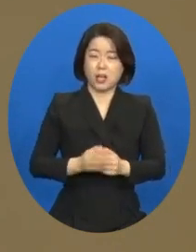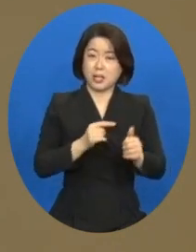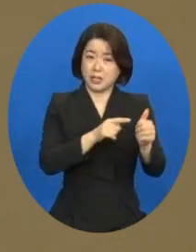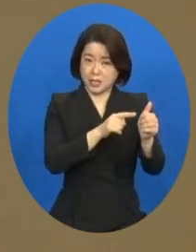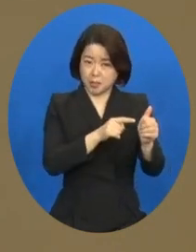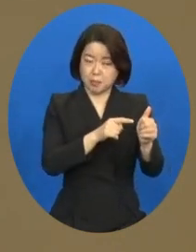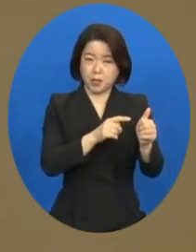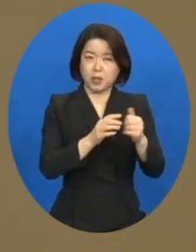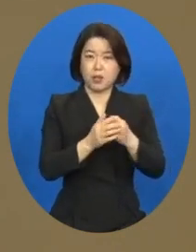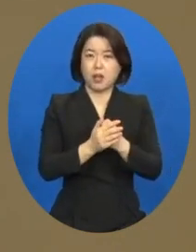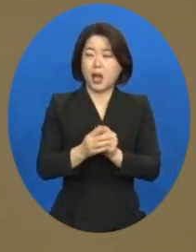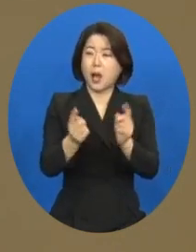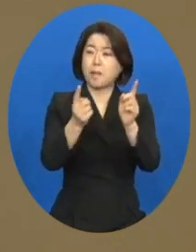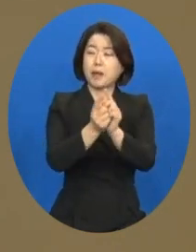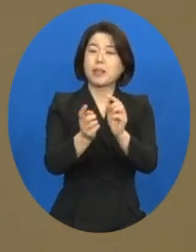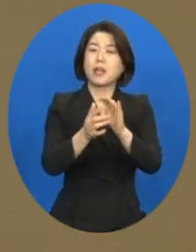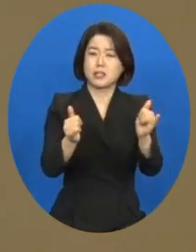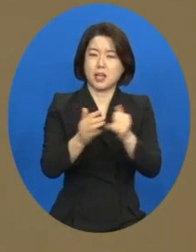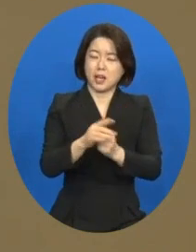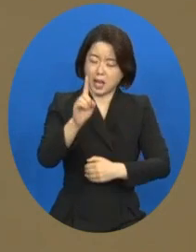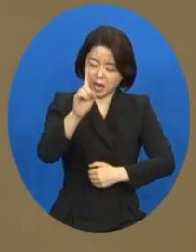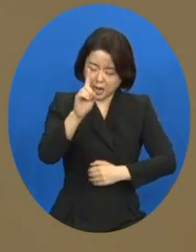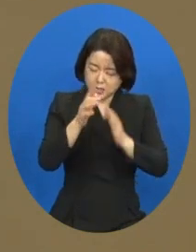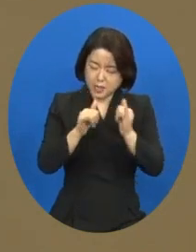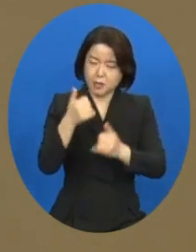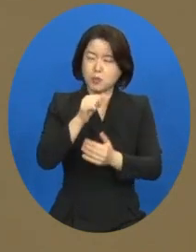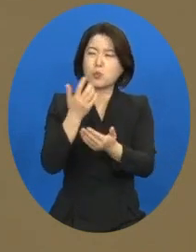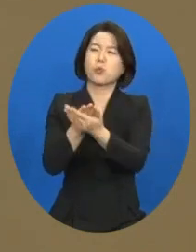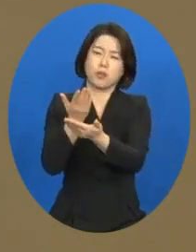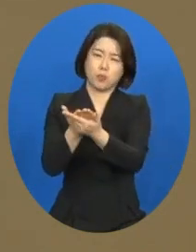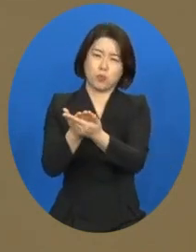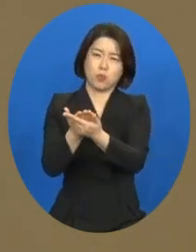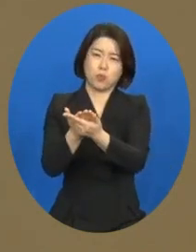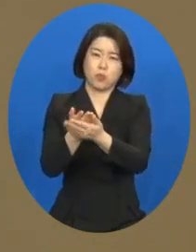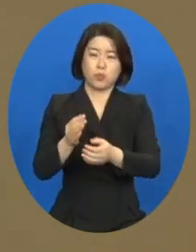남편 만날 사람 한 사람만 소개해 주세요.